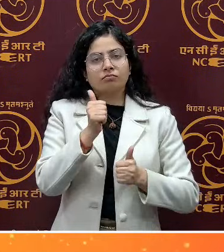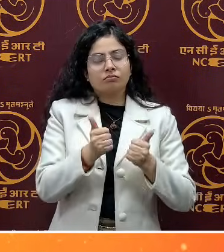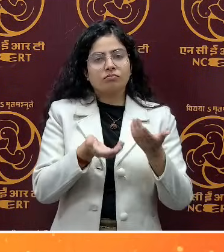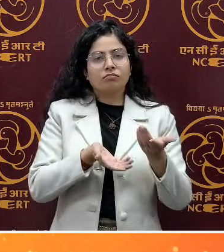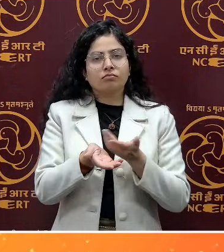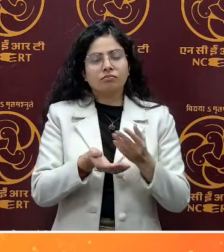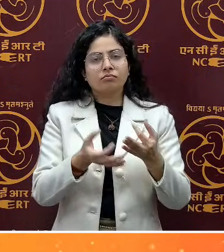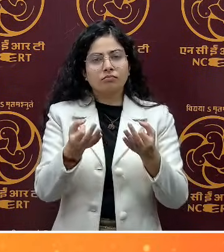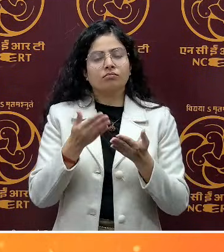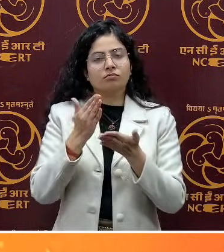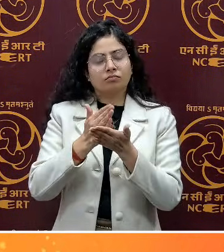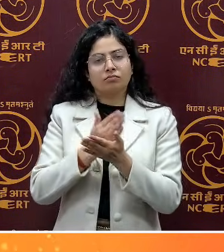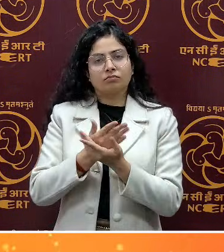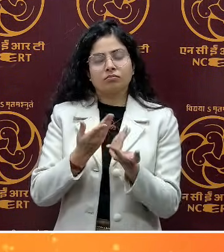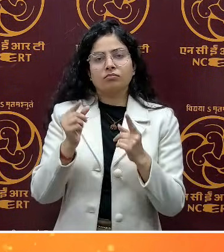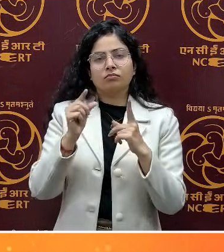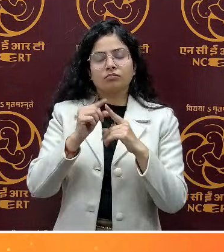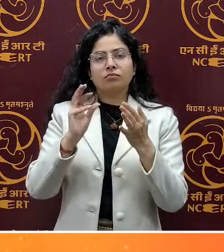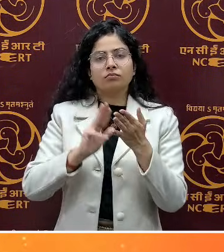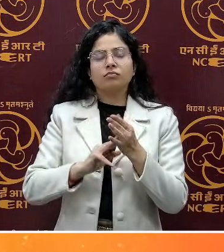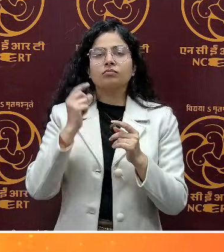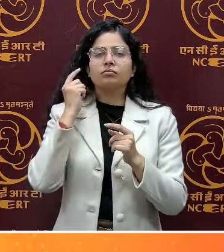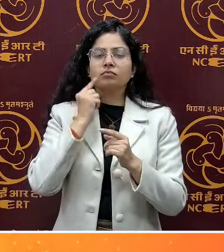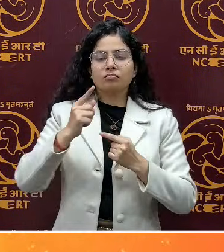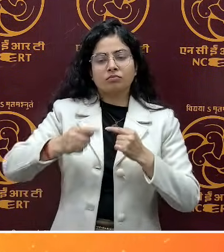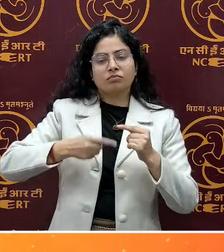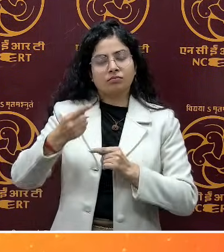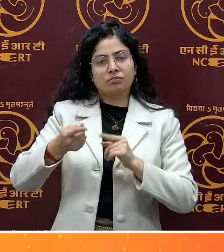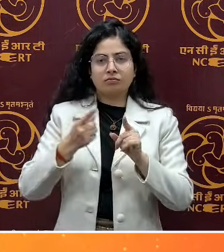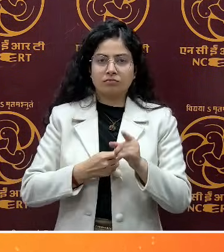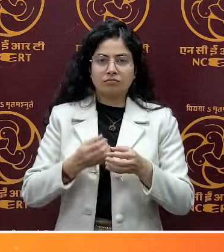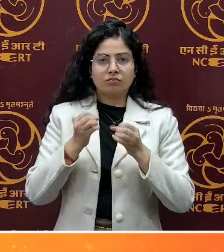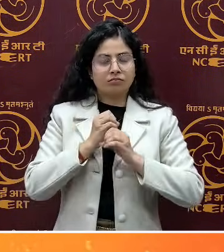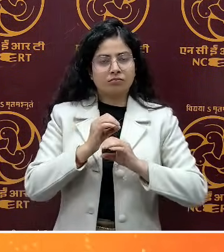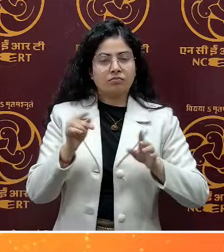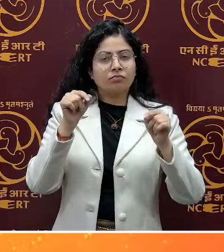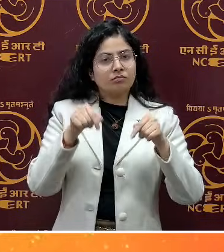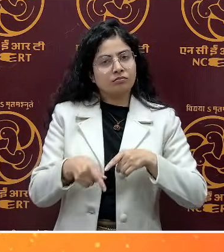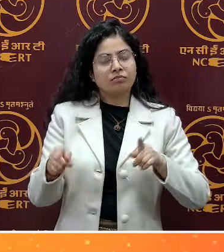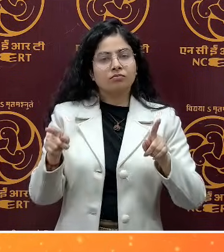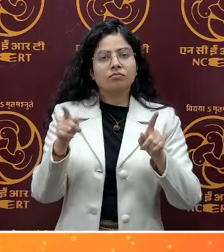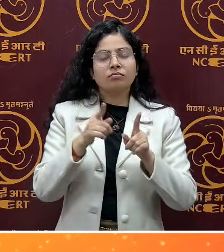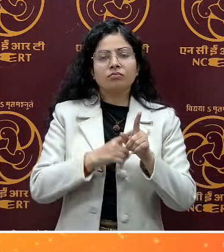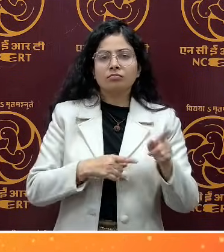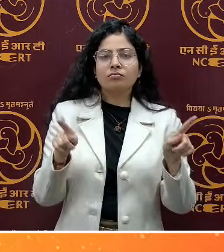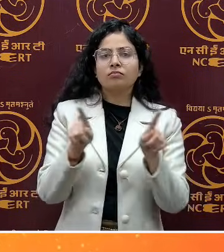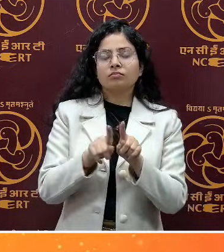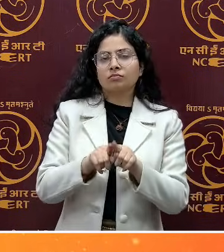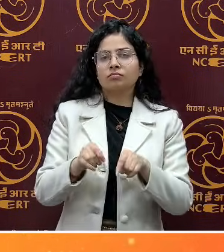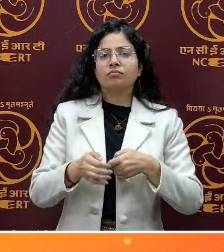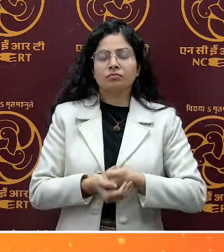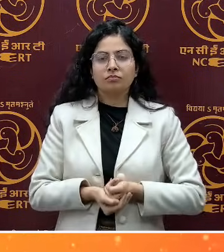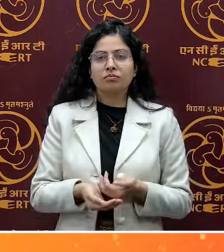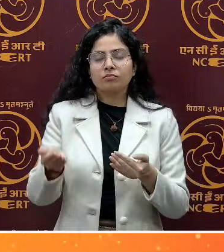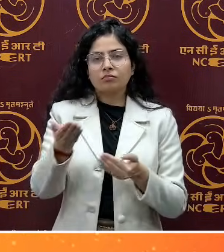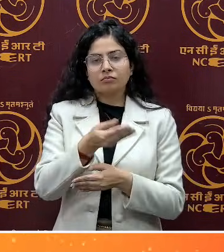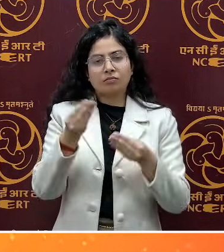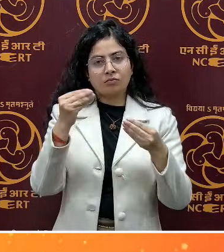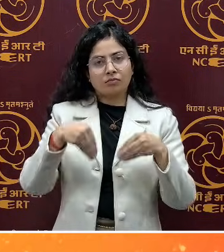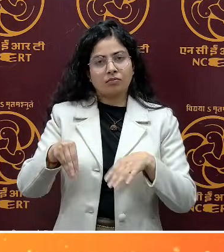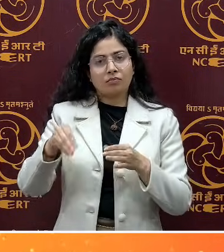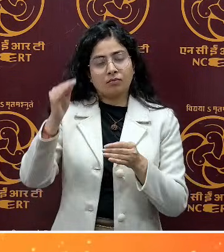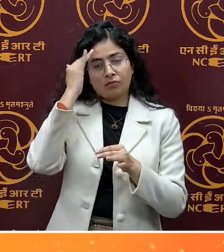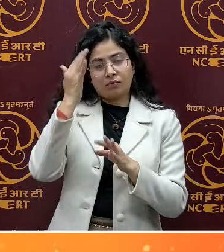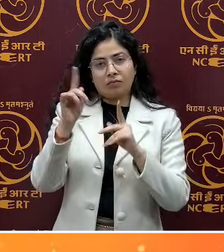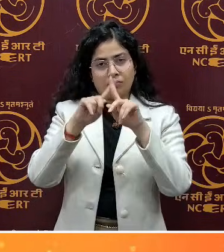संस्करण जो कि माननीय प्रधानमंत्री मोदी जी द्वारा हर वर्ष आयोजित किया जाता है, इस वर्ष भी आयोजन इसका किया जा रहा है. आप अधिक जानकारी के